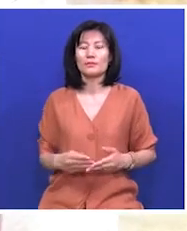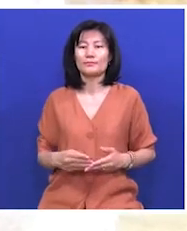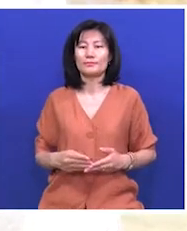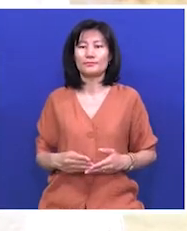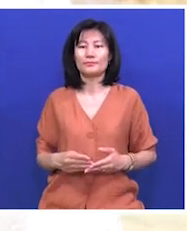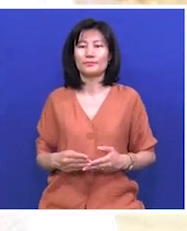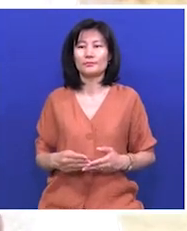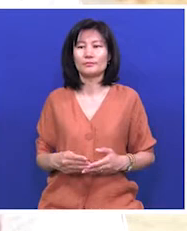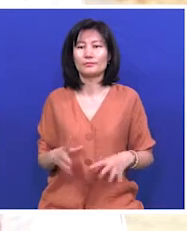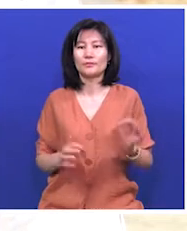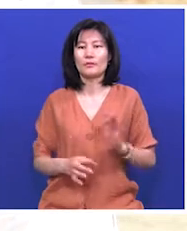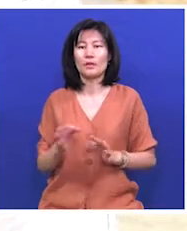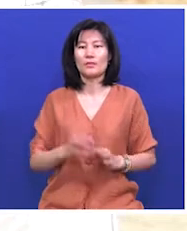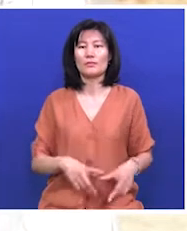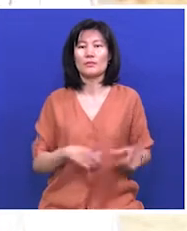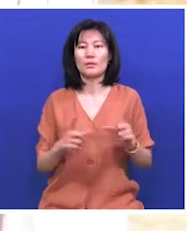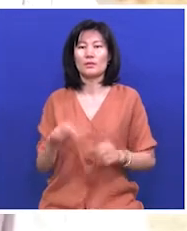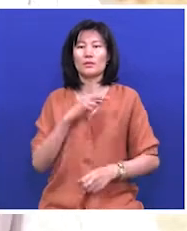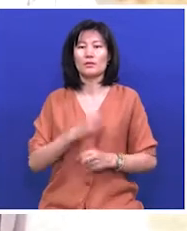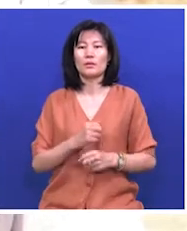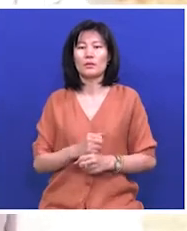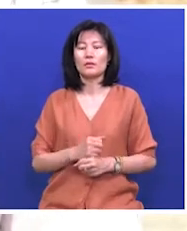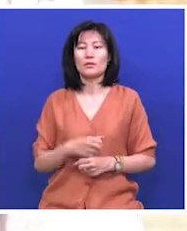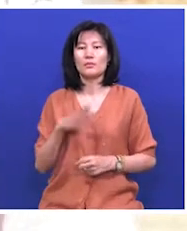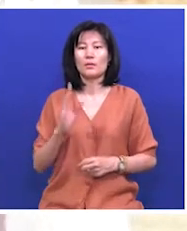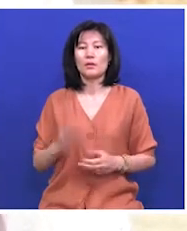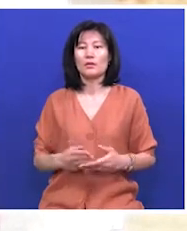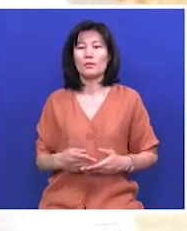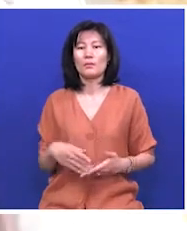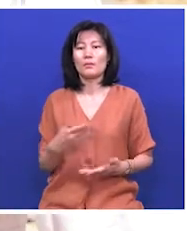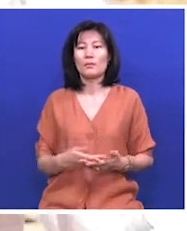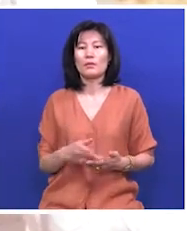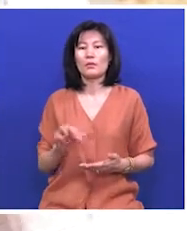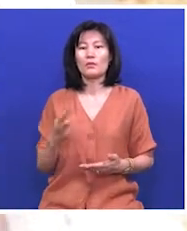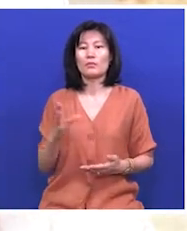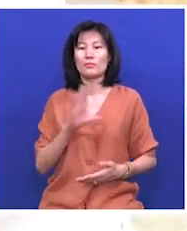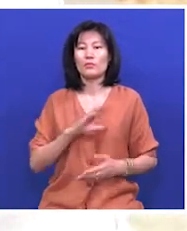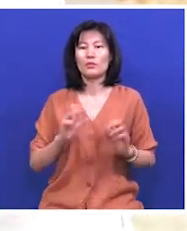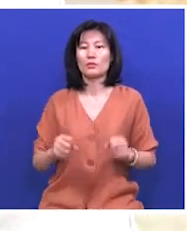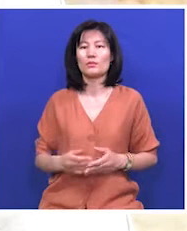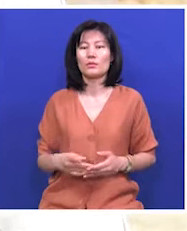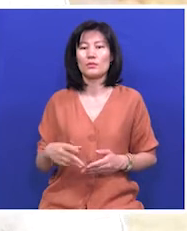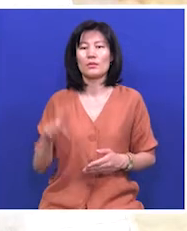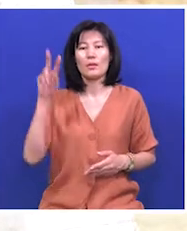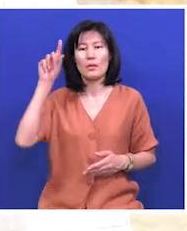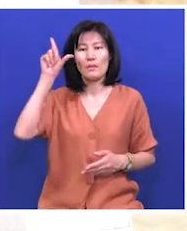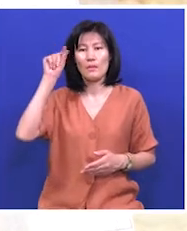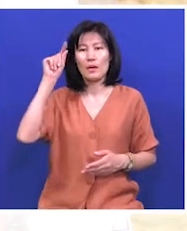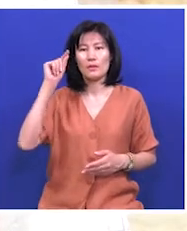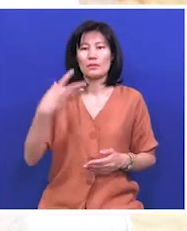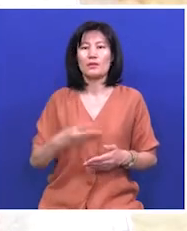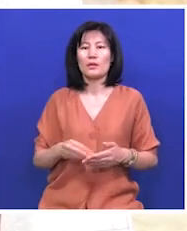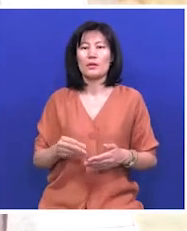бастаймыз кірпіш дайын заказ қиямыз келіп жатыр тек мұны ақша келсе болды понедельник